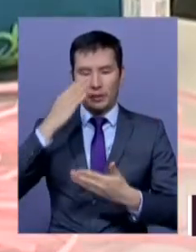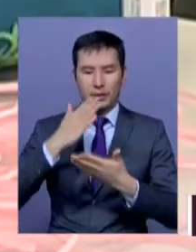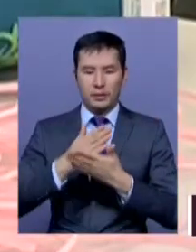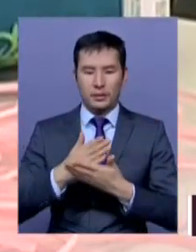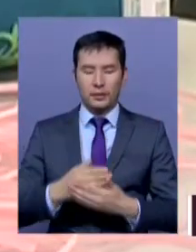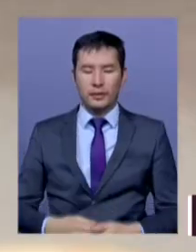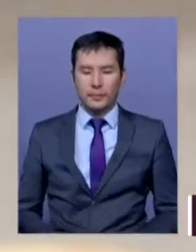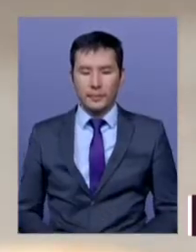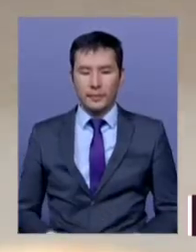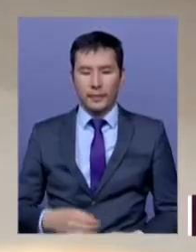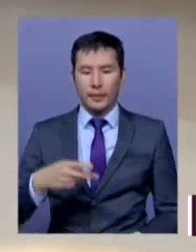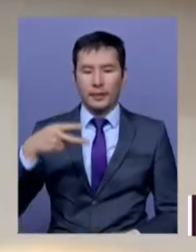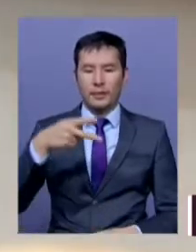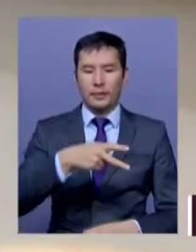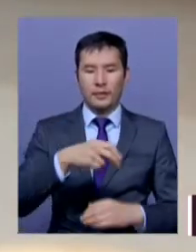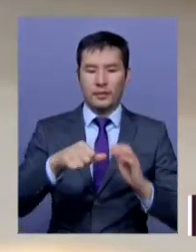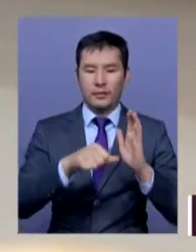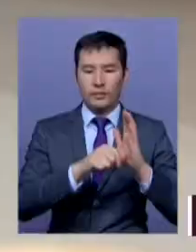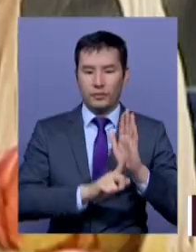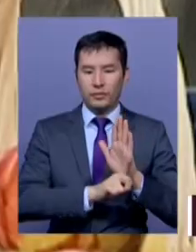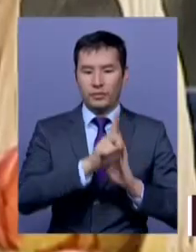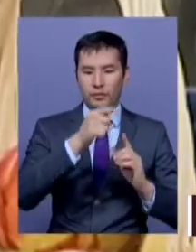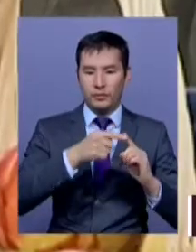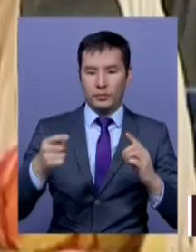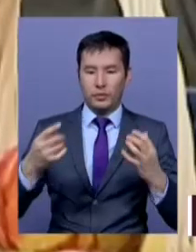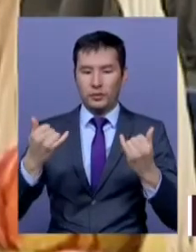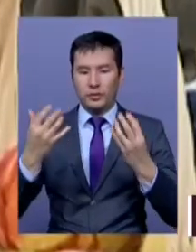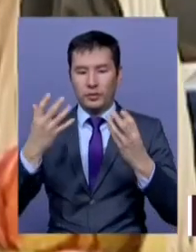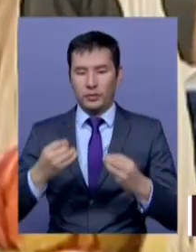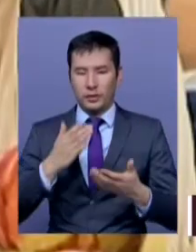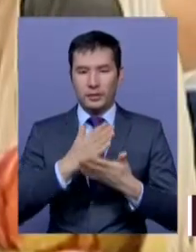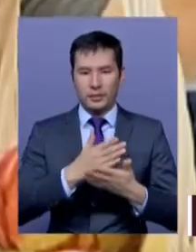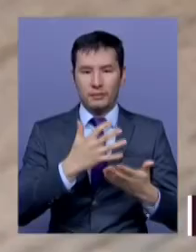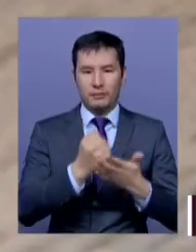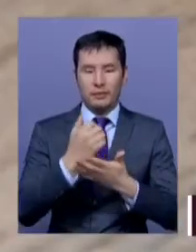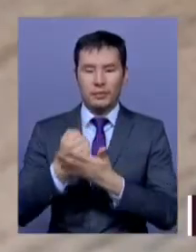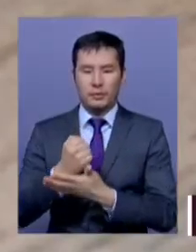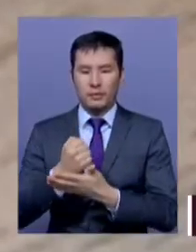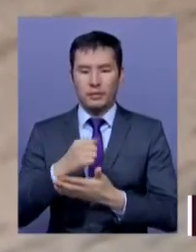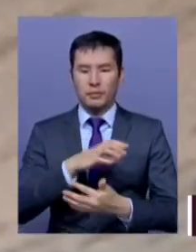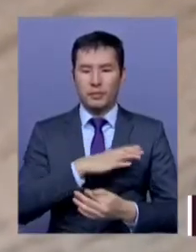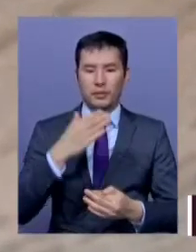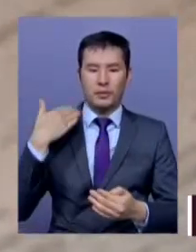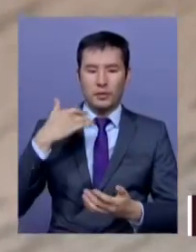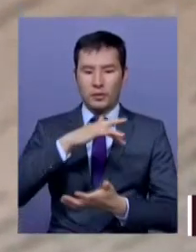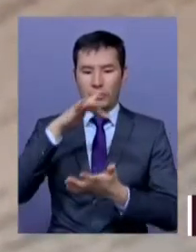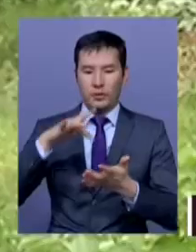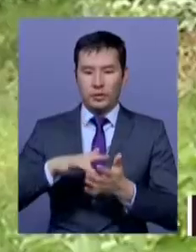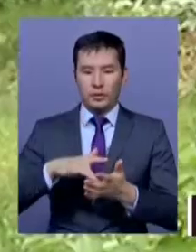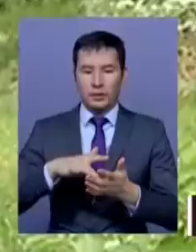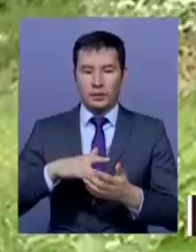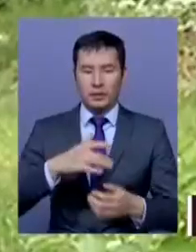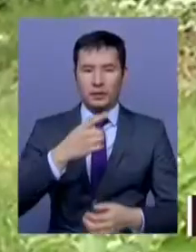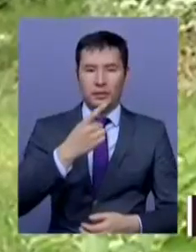жүзеге асырылып келеді. 2006 жылы басталған бұл үрдіс бүгінде мәресіне жетті десек артық емес. Ол кезде қалада үш сәбилер және